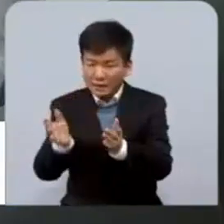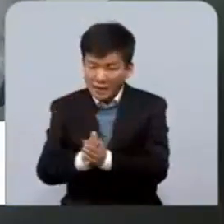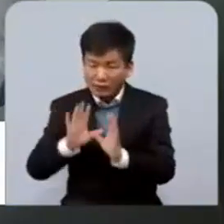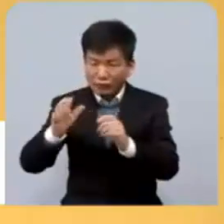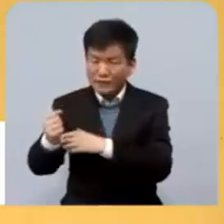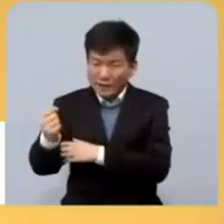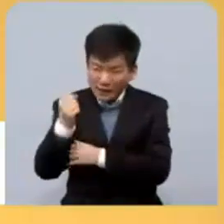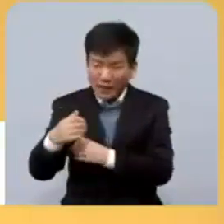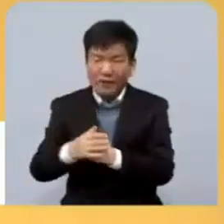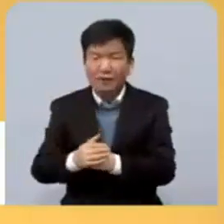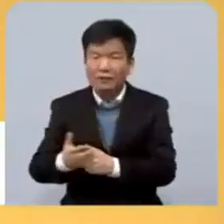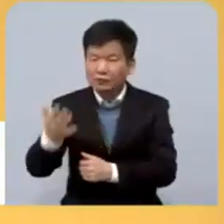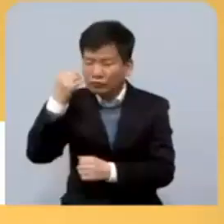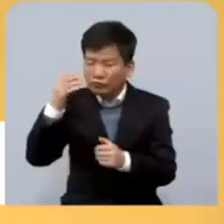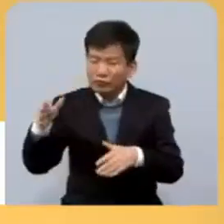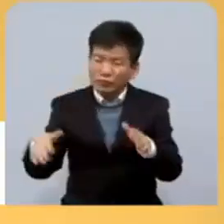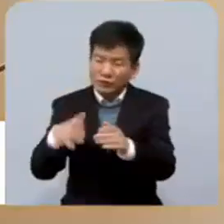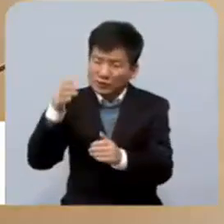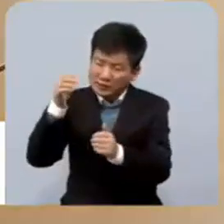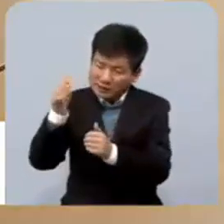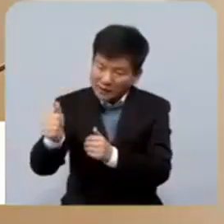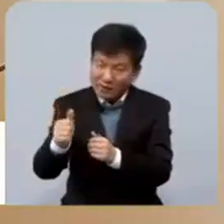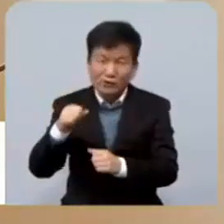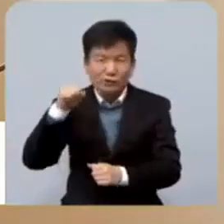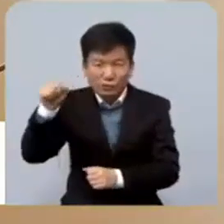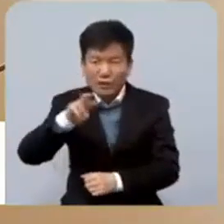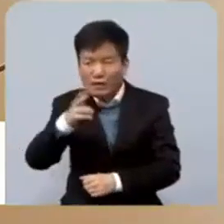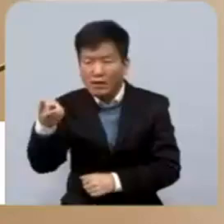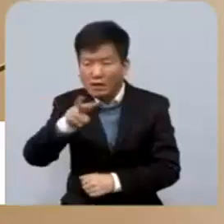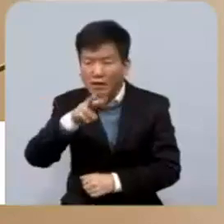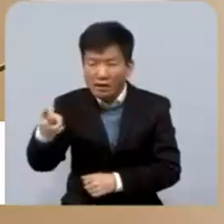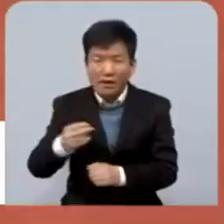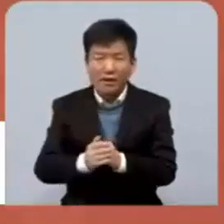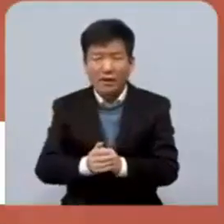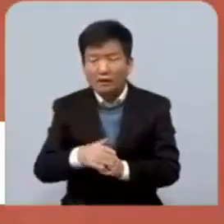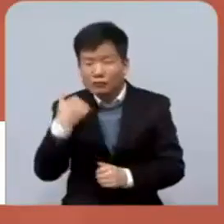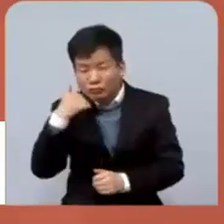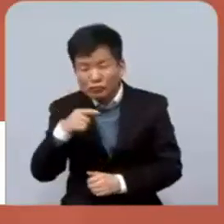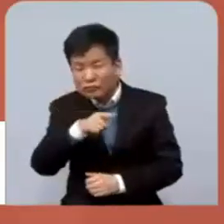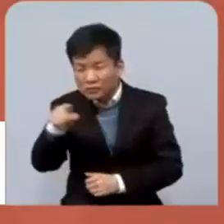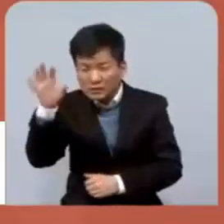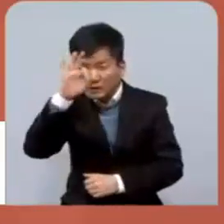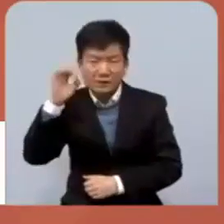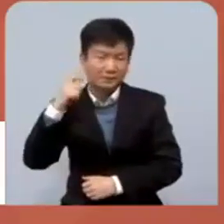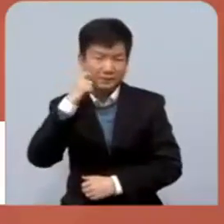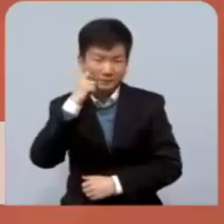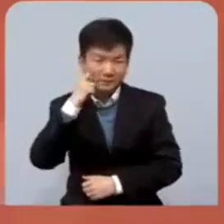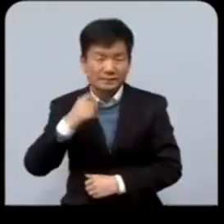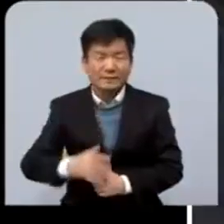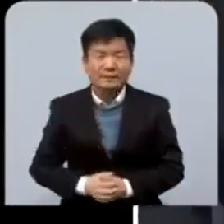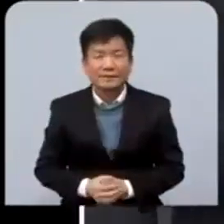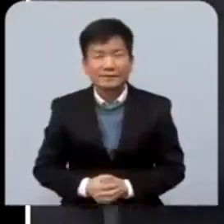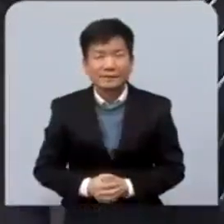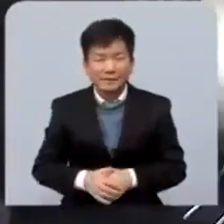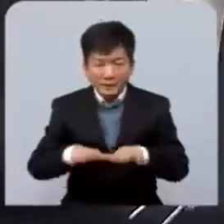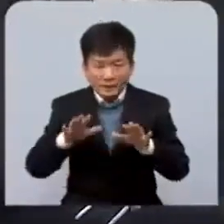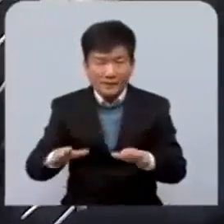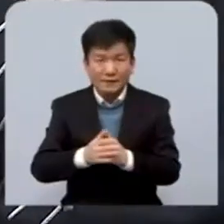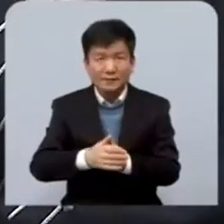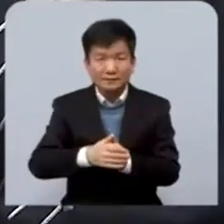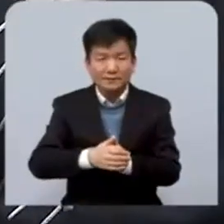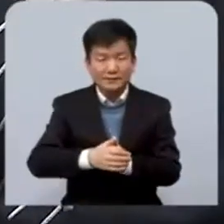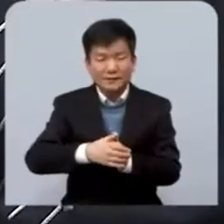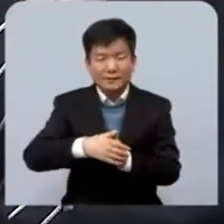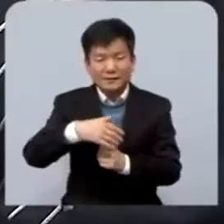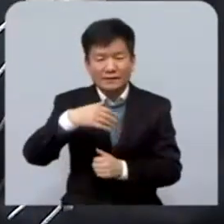국민의당도 전현직 충북도당 위원장들의 출마 번복 끝에 마땅한 후보를 찾지 못했습니다. 현재 김시진